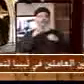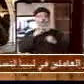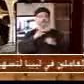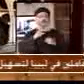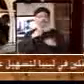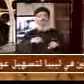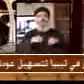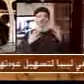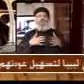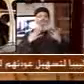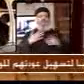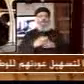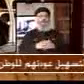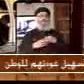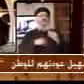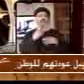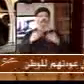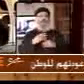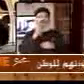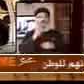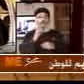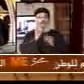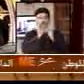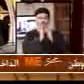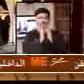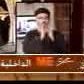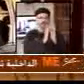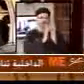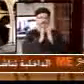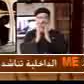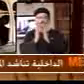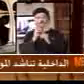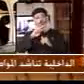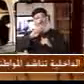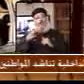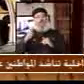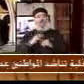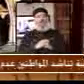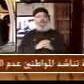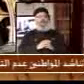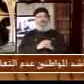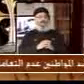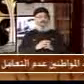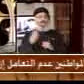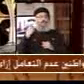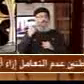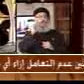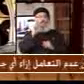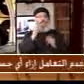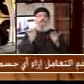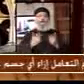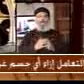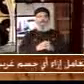واحد حياته كده مفركشة، وفي واحد حياته منظمة في كل شيء، كم عندك؟